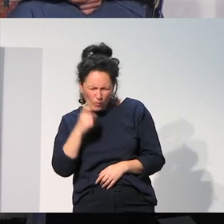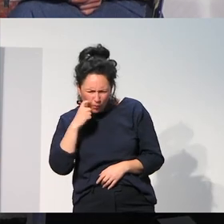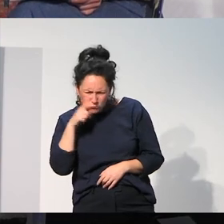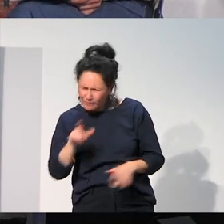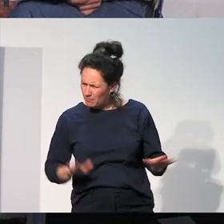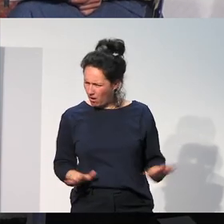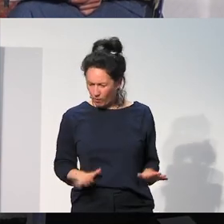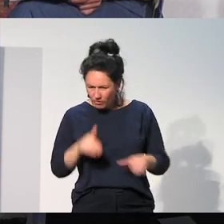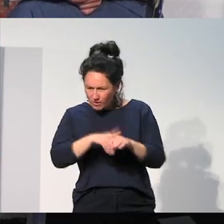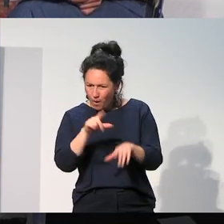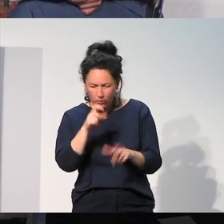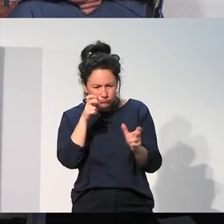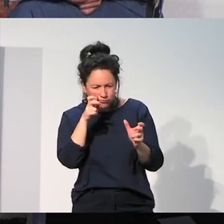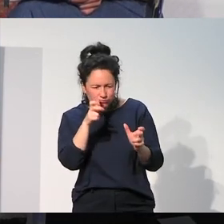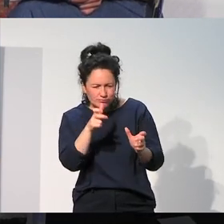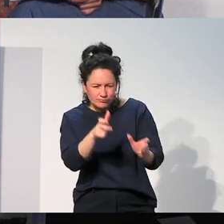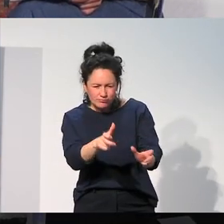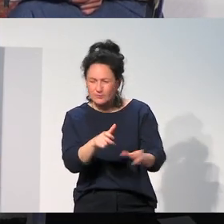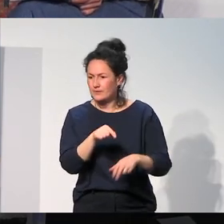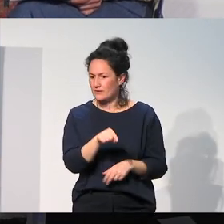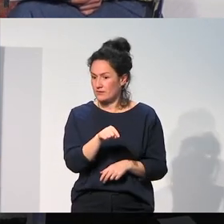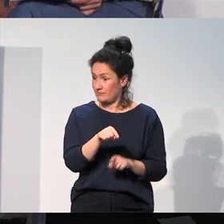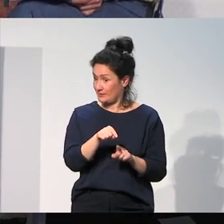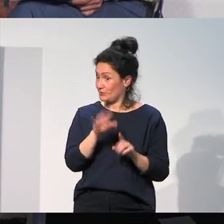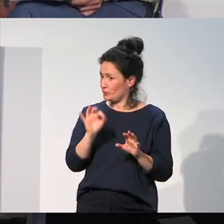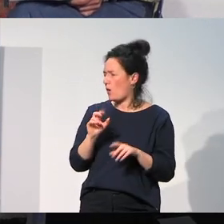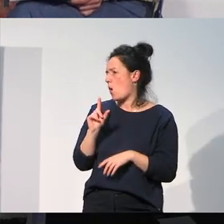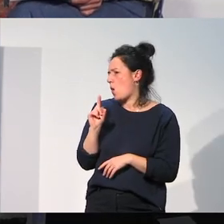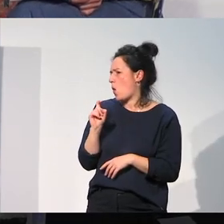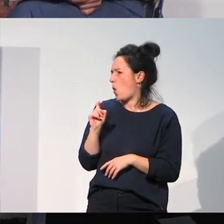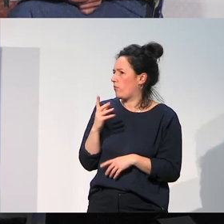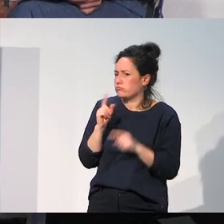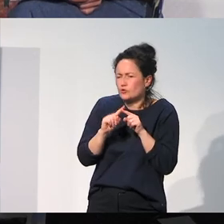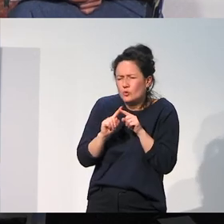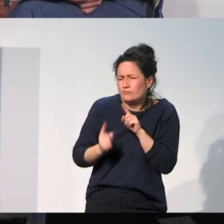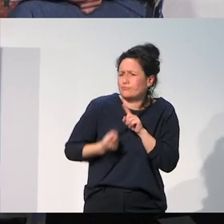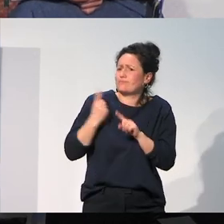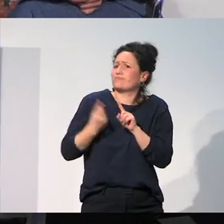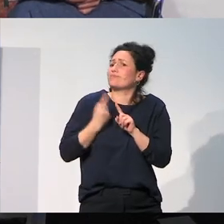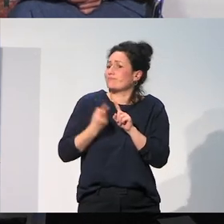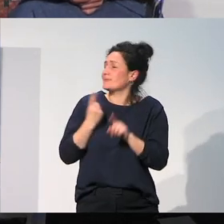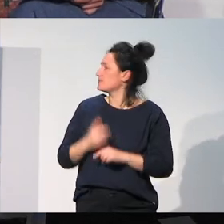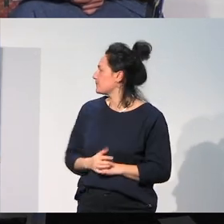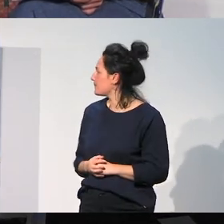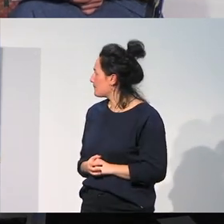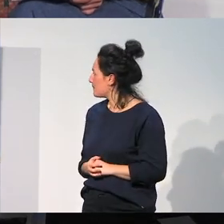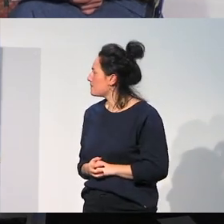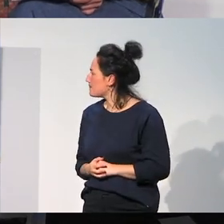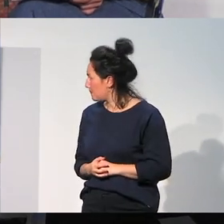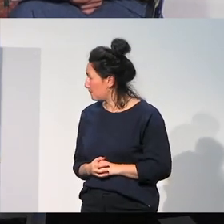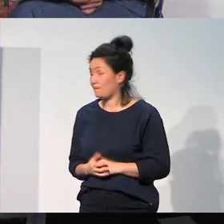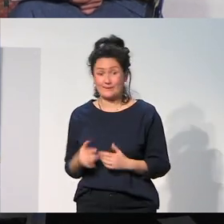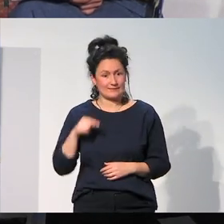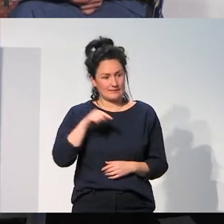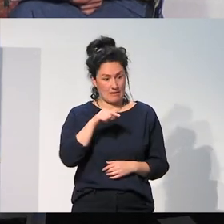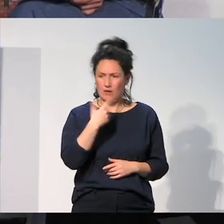il a une fascination pour ça. Et l'eau est un élément essentiel dans cette histoire. C'est là où l'écologie prend toute